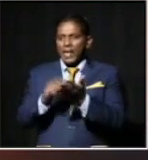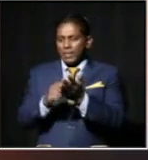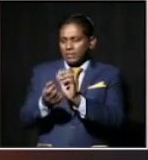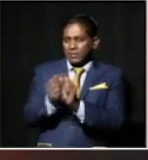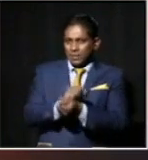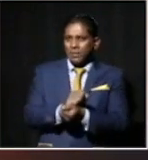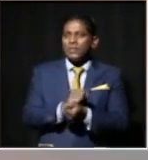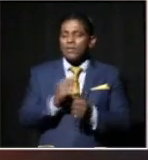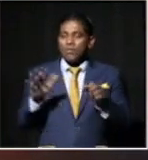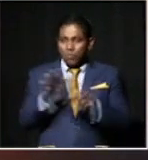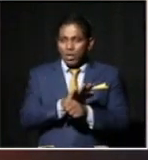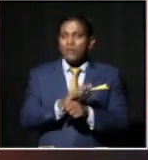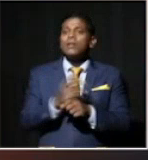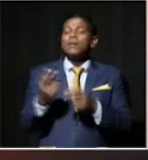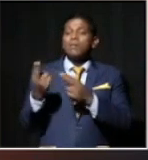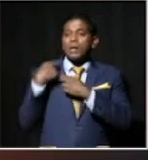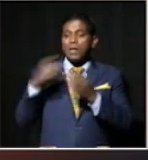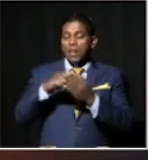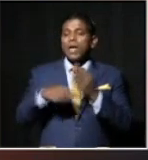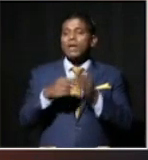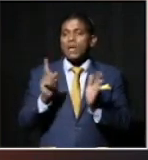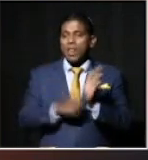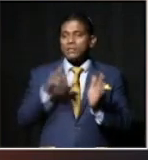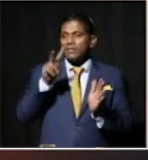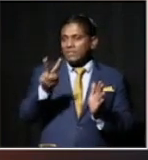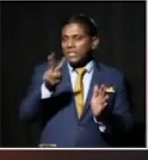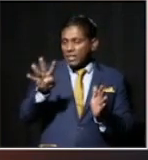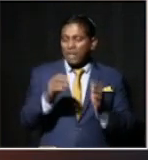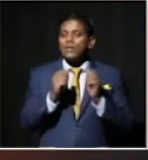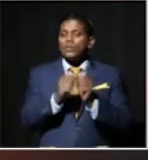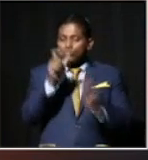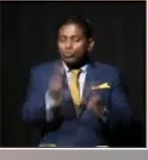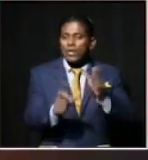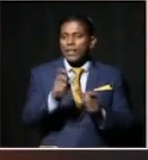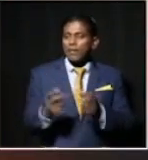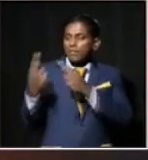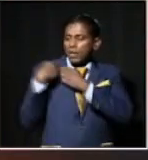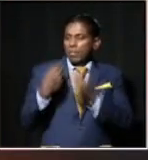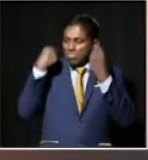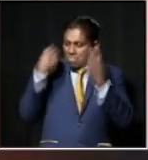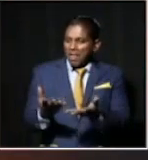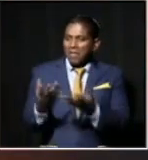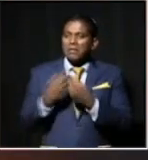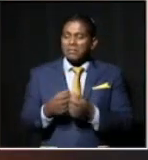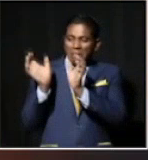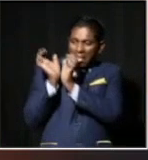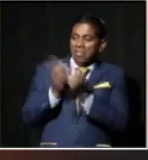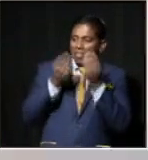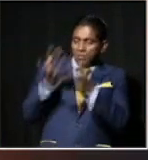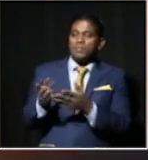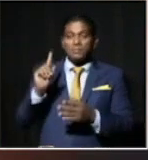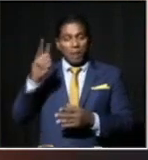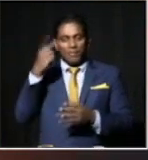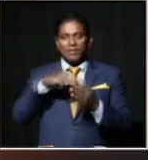කිරීමේ සම්පූර්ණ බර මේ රටේ ලක්ෂ 24ක් වූ වැඩ කරන ජනතාවගේ කරපිට හිස මත පටවපු පළවෙනි රට බවට පත්